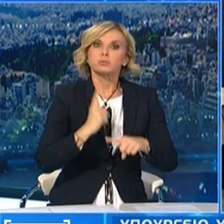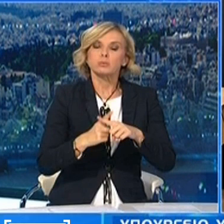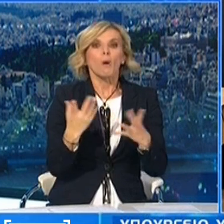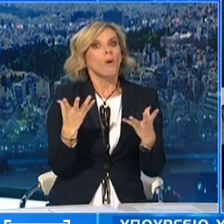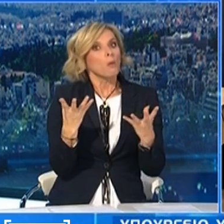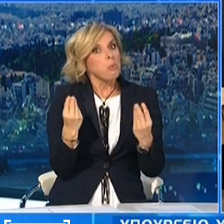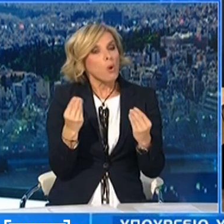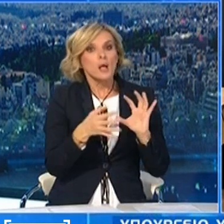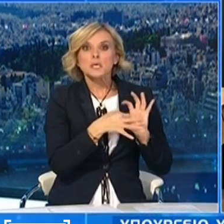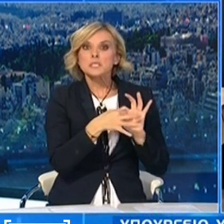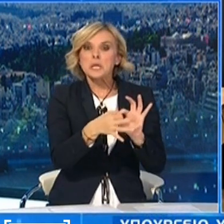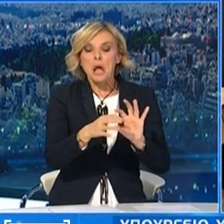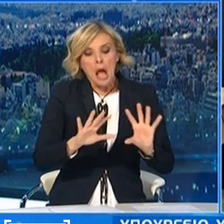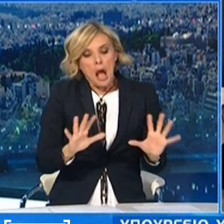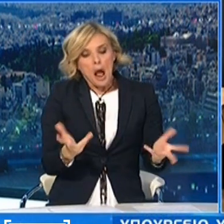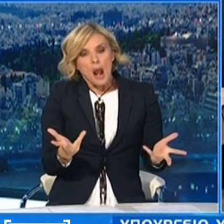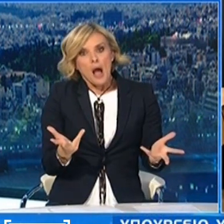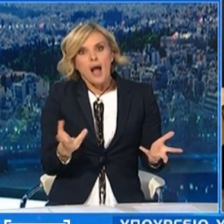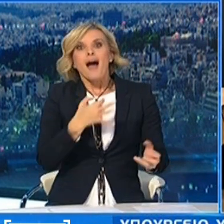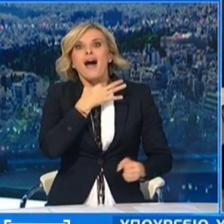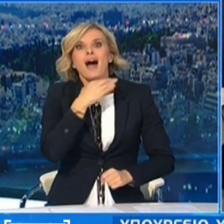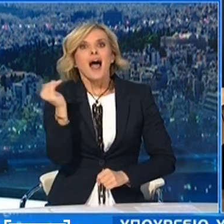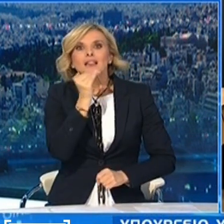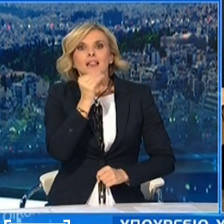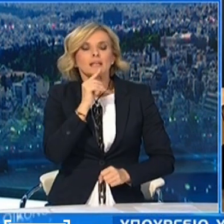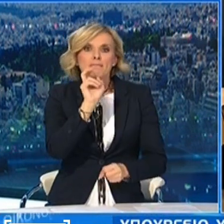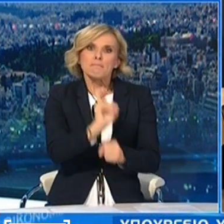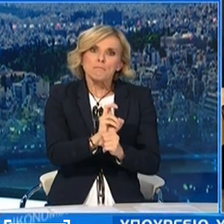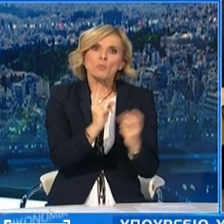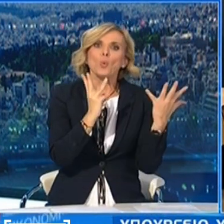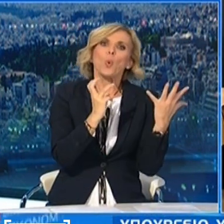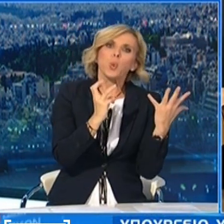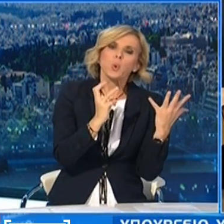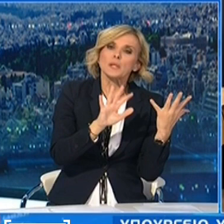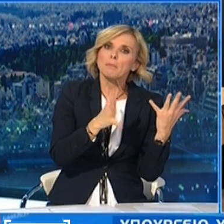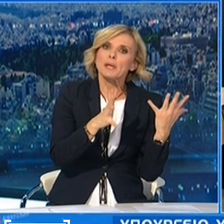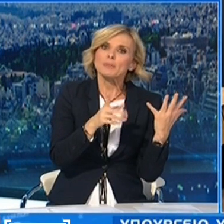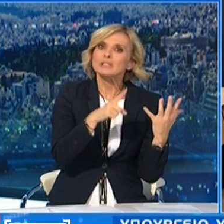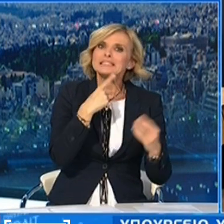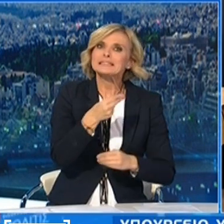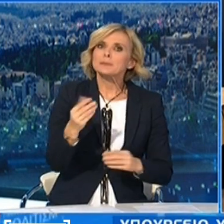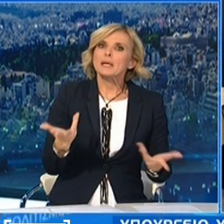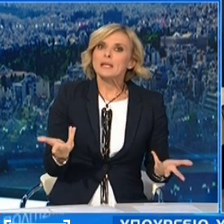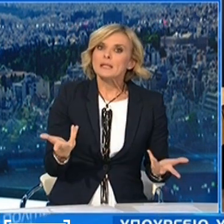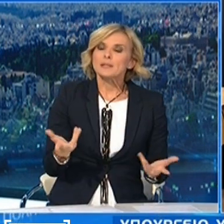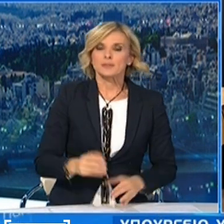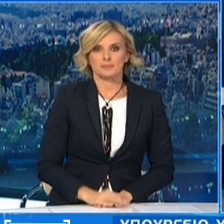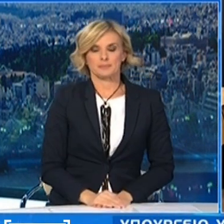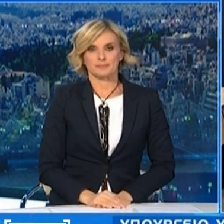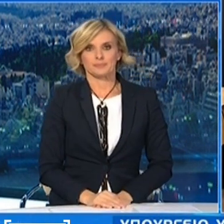τώρα, αλλά δεν αυξάνουν περαιτέρω οι διασωληνώσεις. Σημαίνει κάτι αυτό? Ευχαριστώ.